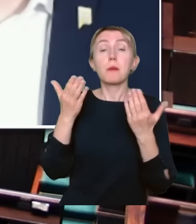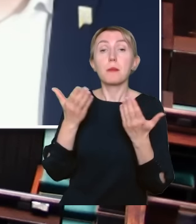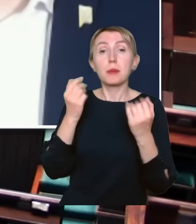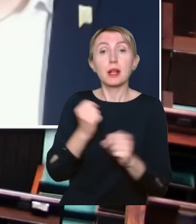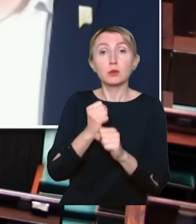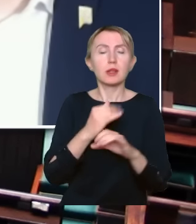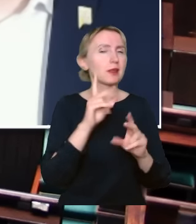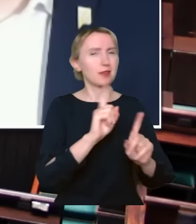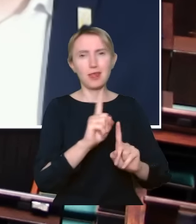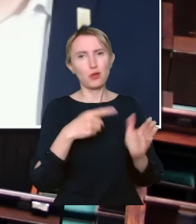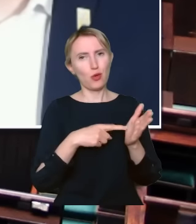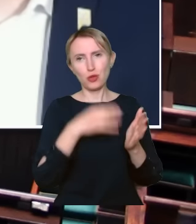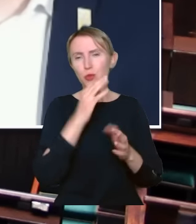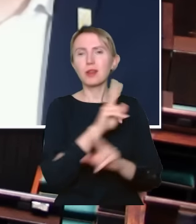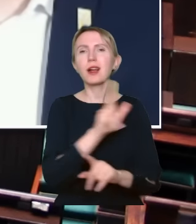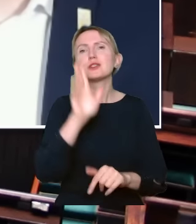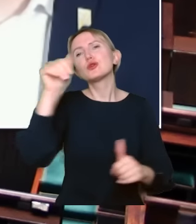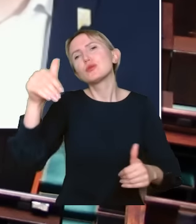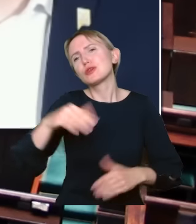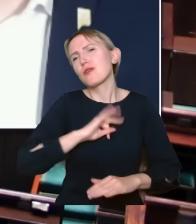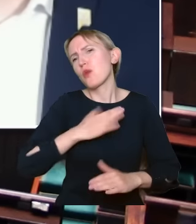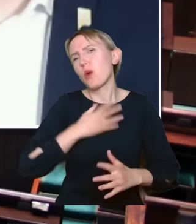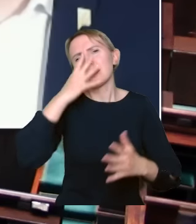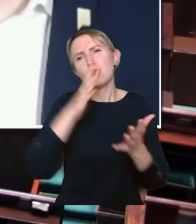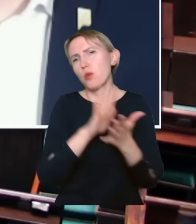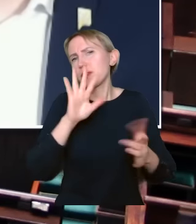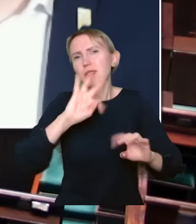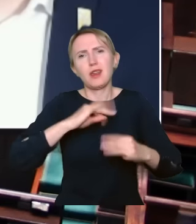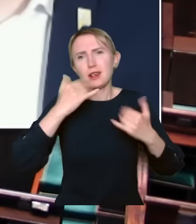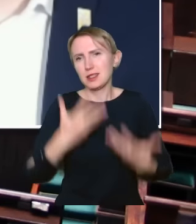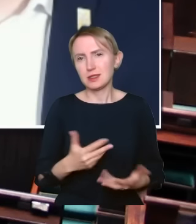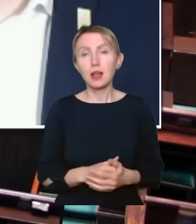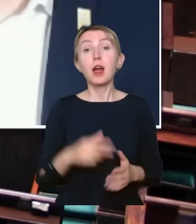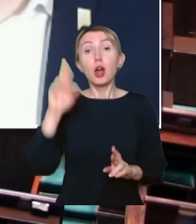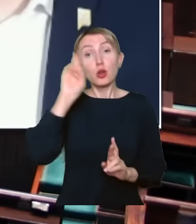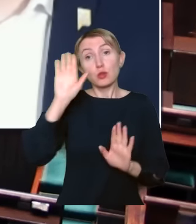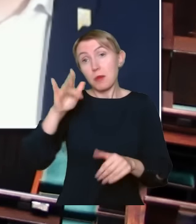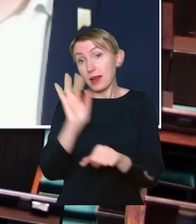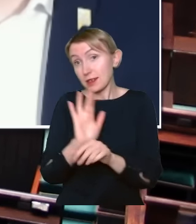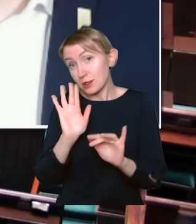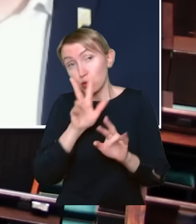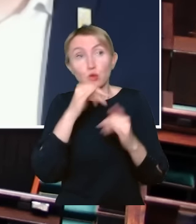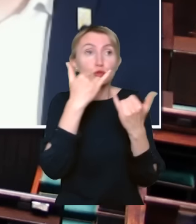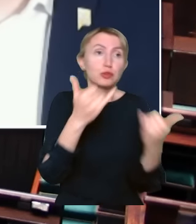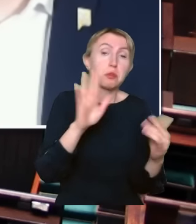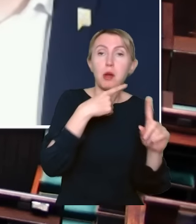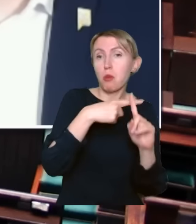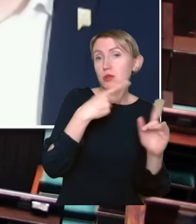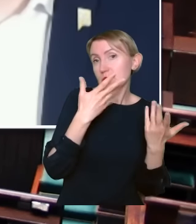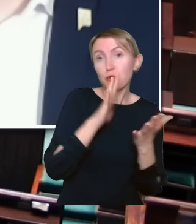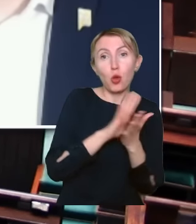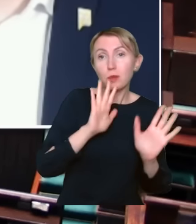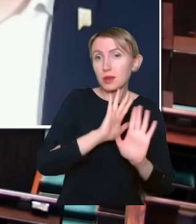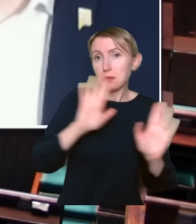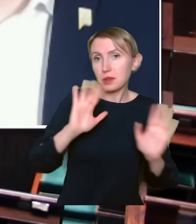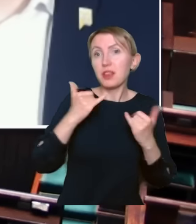bo każdy może sobie mieć ocenę taką, jaką ma. Rozumiem, że pan ma krytyczną, ktoś może mieć pozytywną i to jest jakby inna